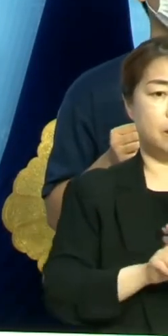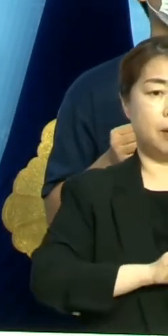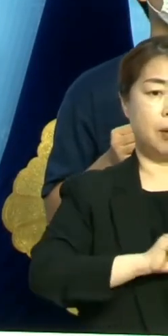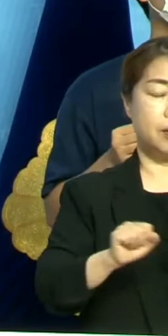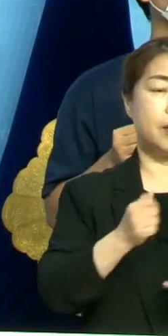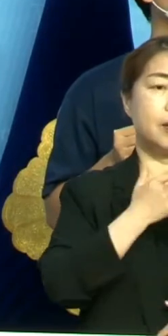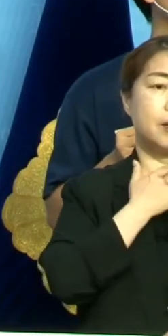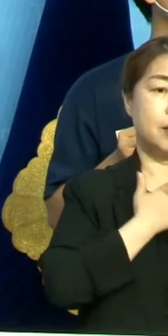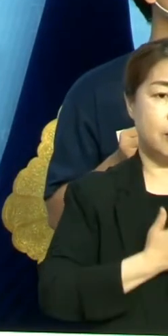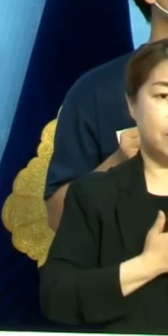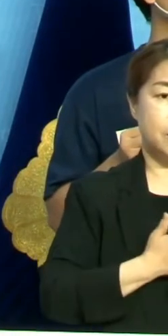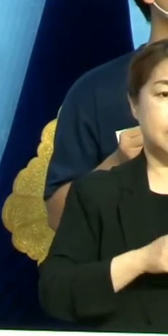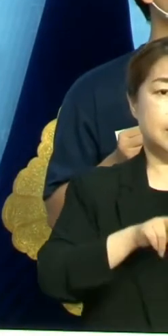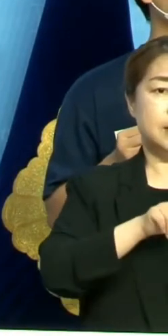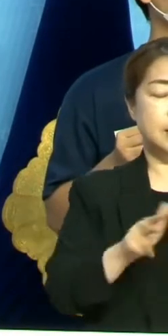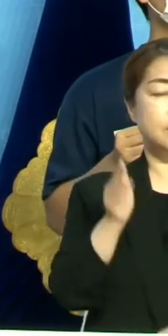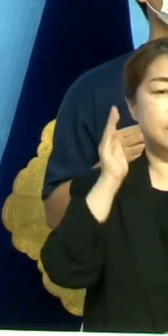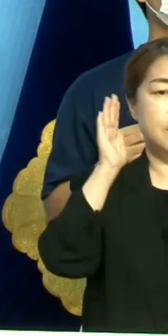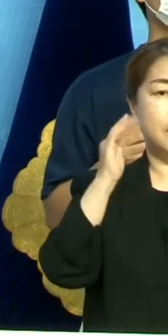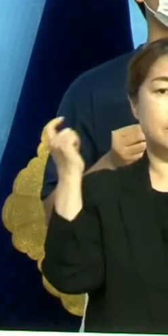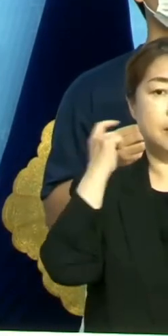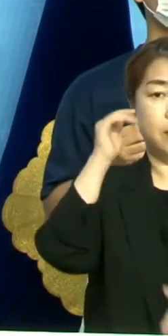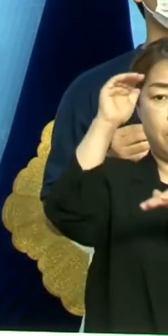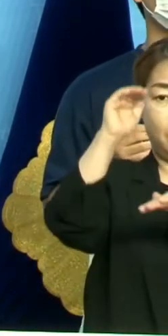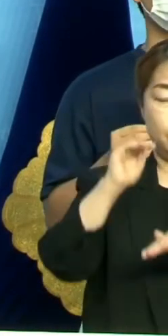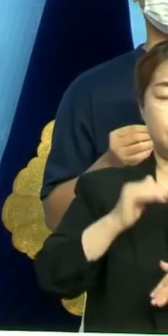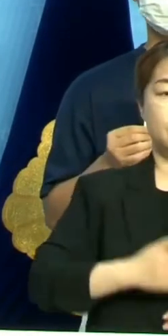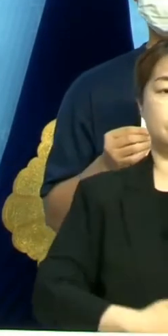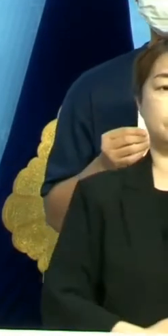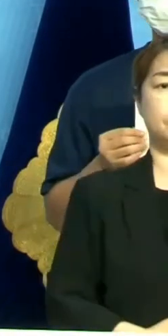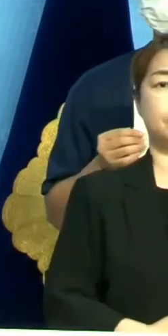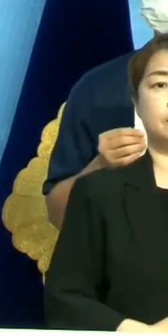생생한 이야기를 들어보도록 하겠습니다